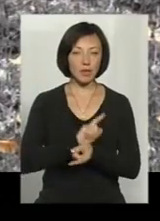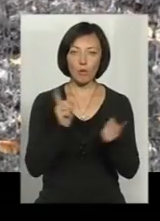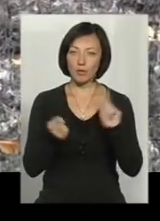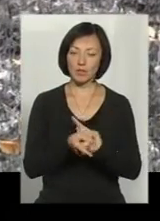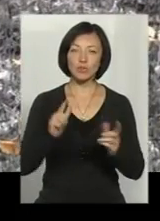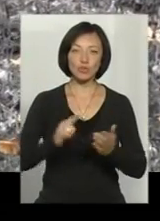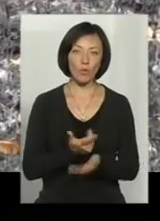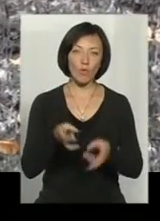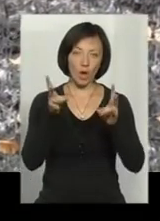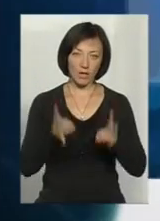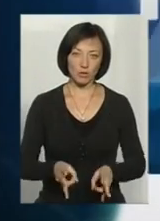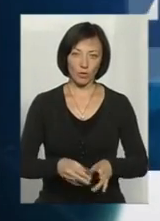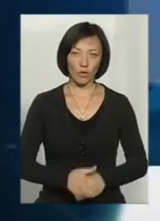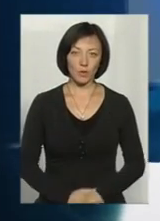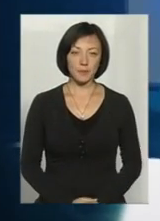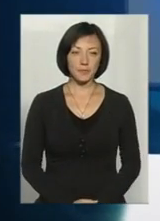черговою катастрофою.